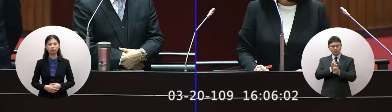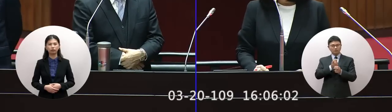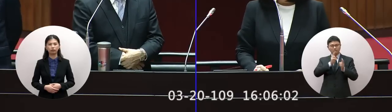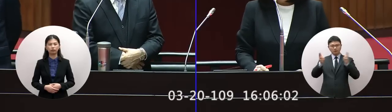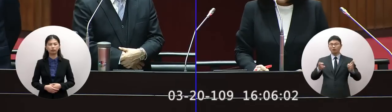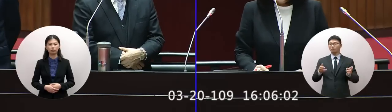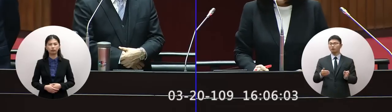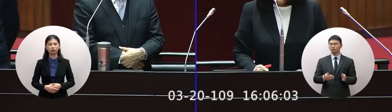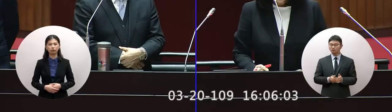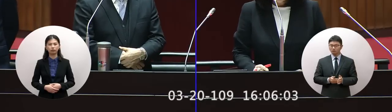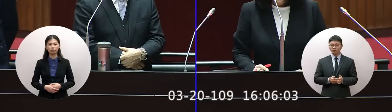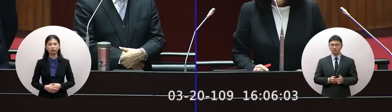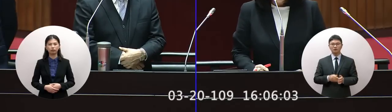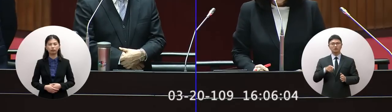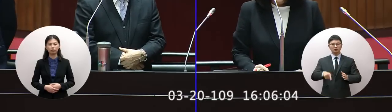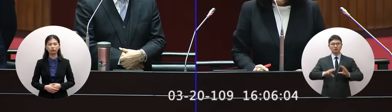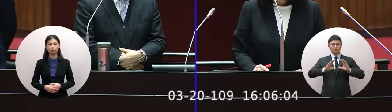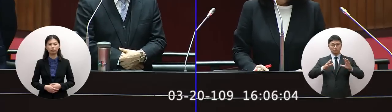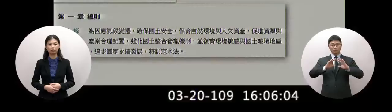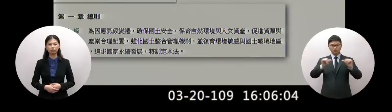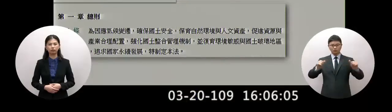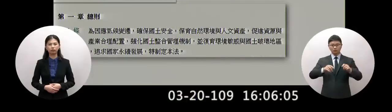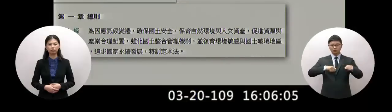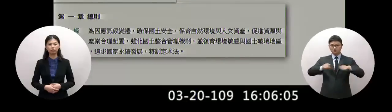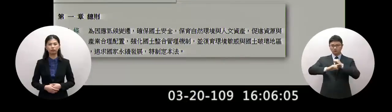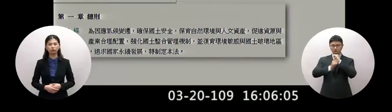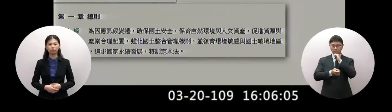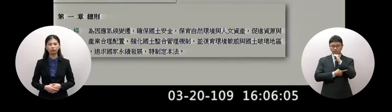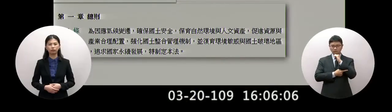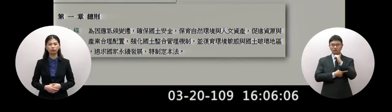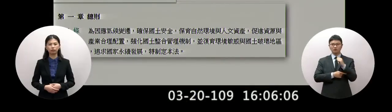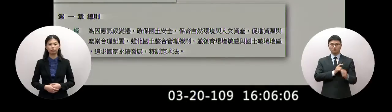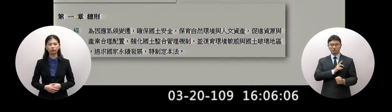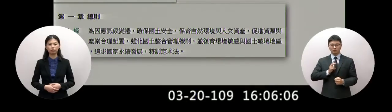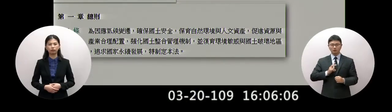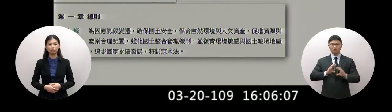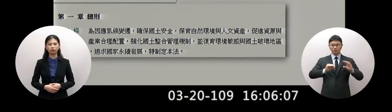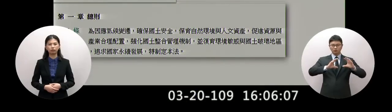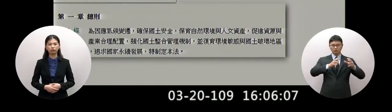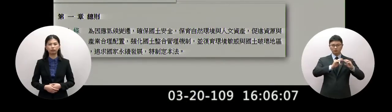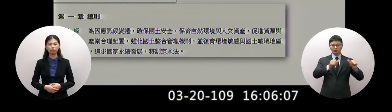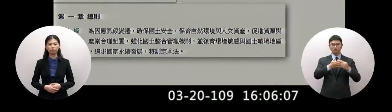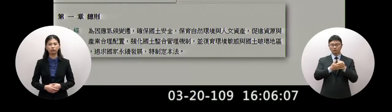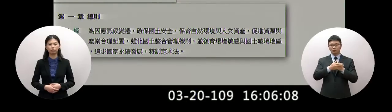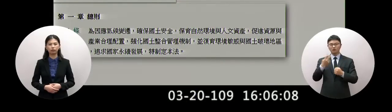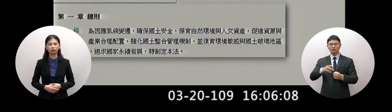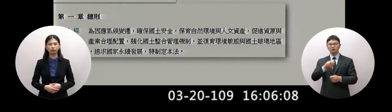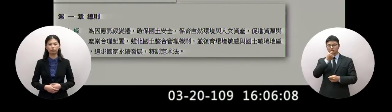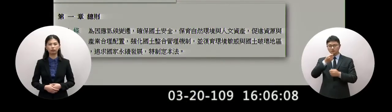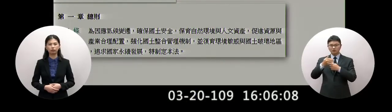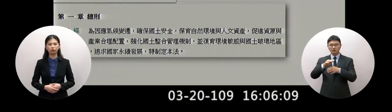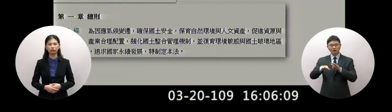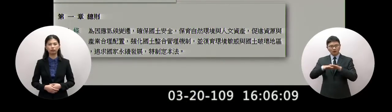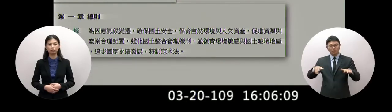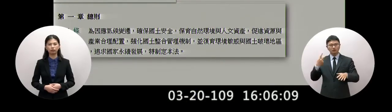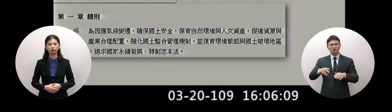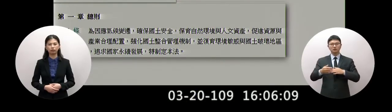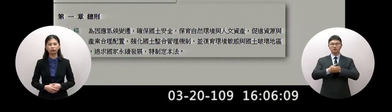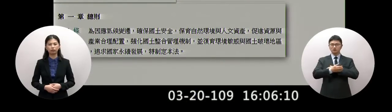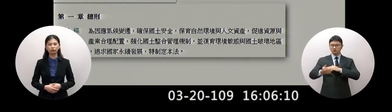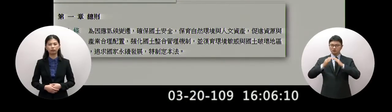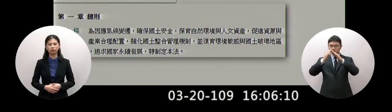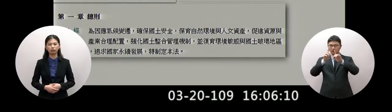署。而这个国土计划法呢，兼顾了国土保育、粮食安全还有城乡发